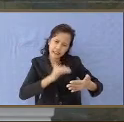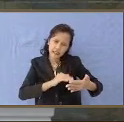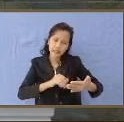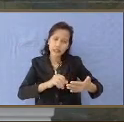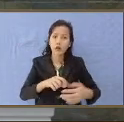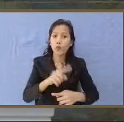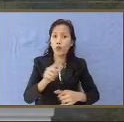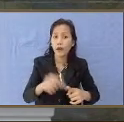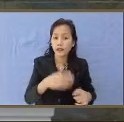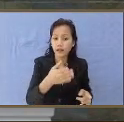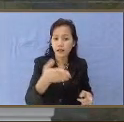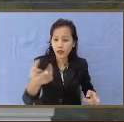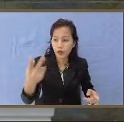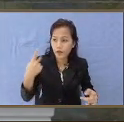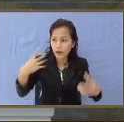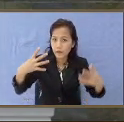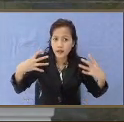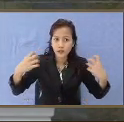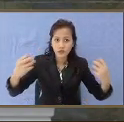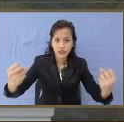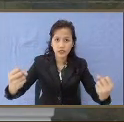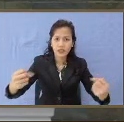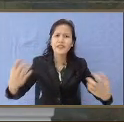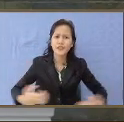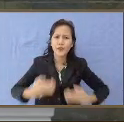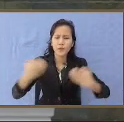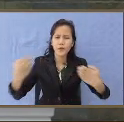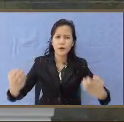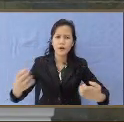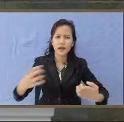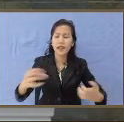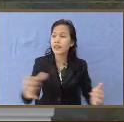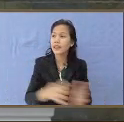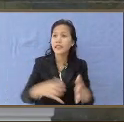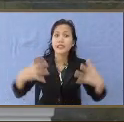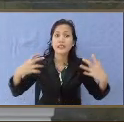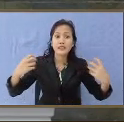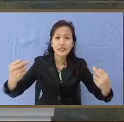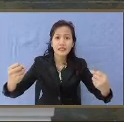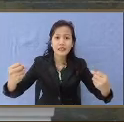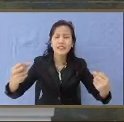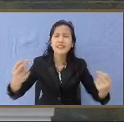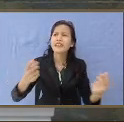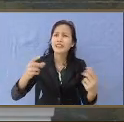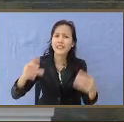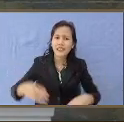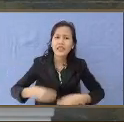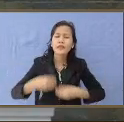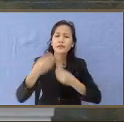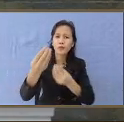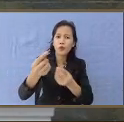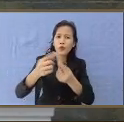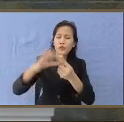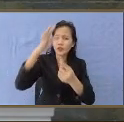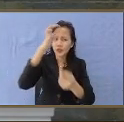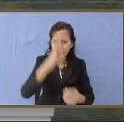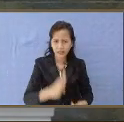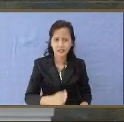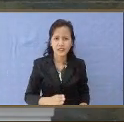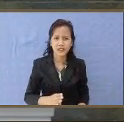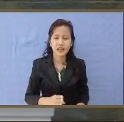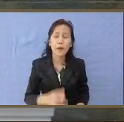ka pa, enjoy mo. At yung lakas mong yon, ibigay mo sa Panginoon. Sapagkat bawat lakas mo, hindi